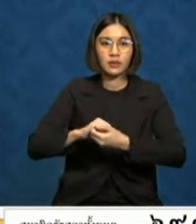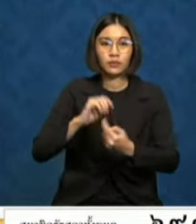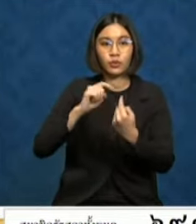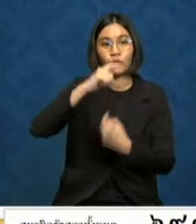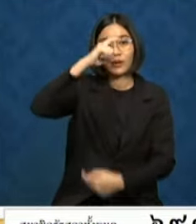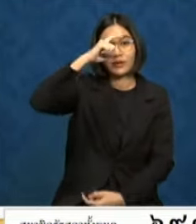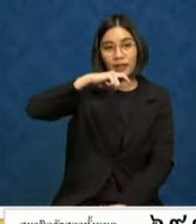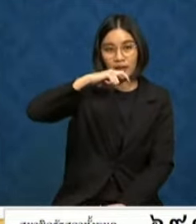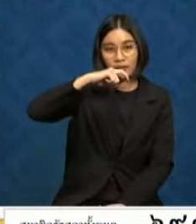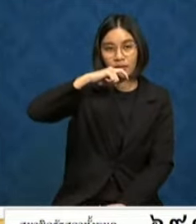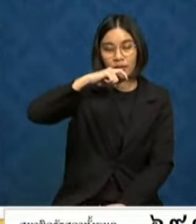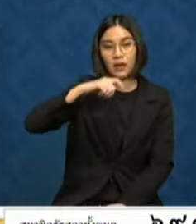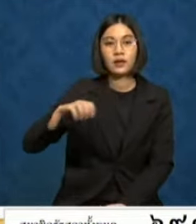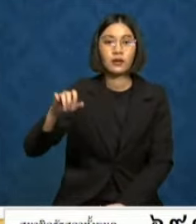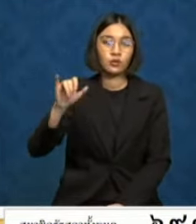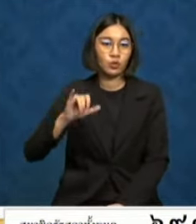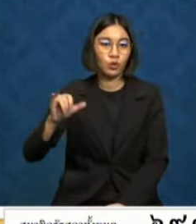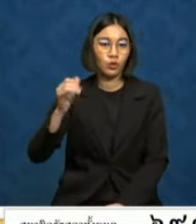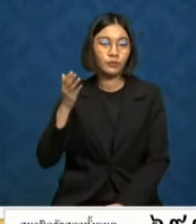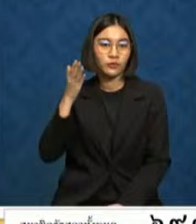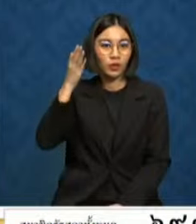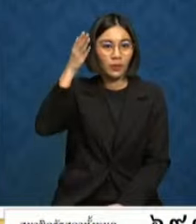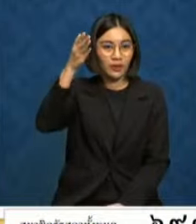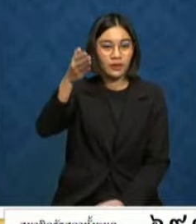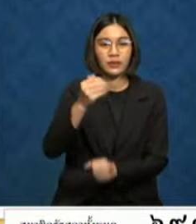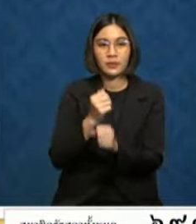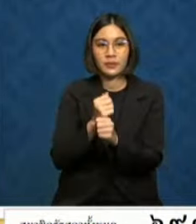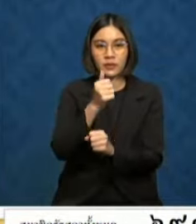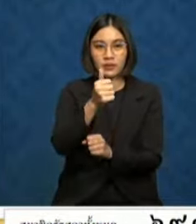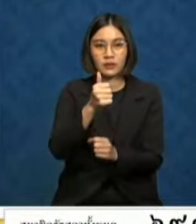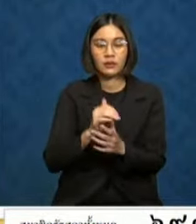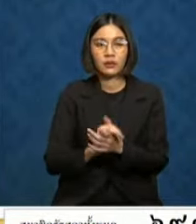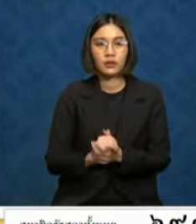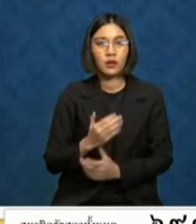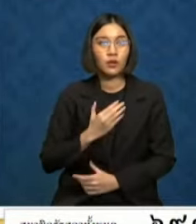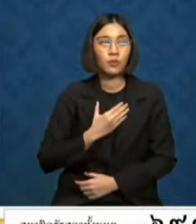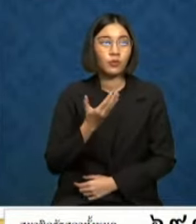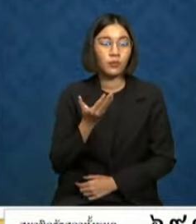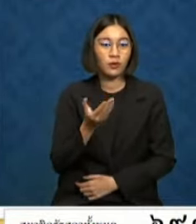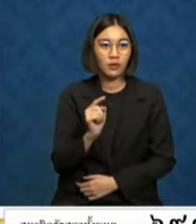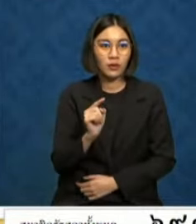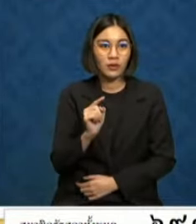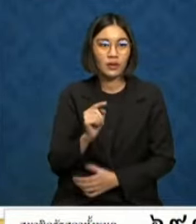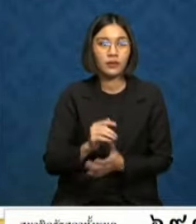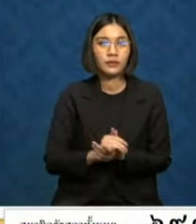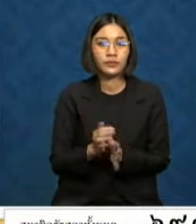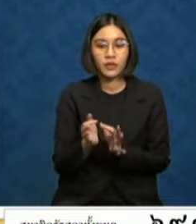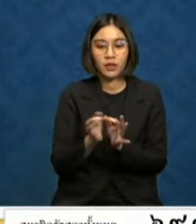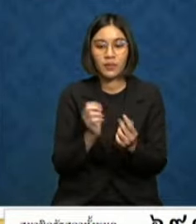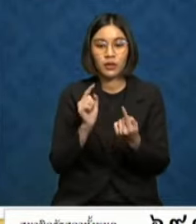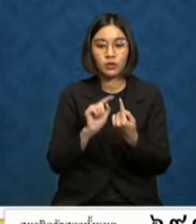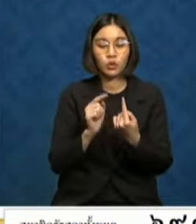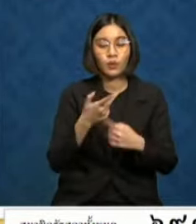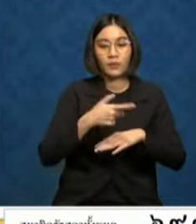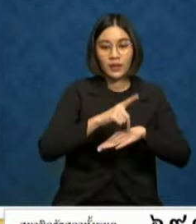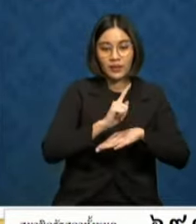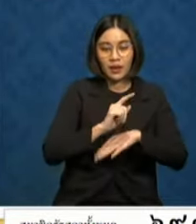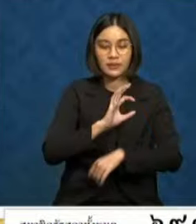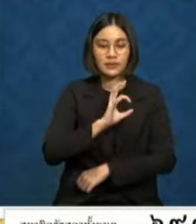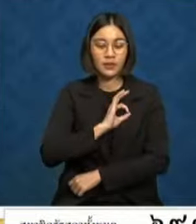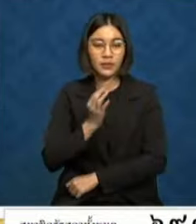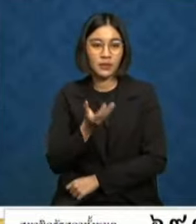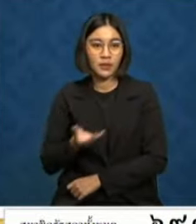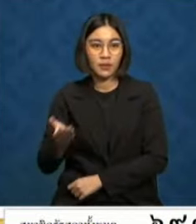ประเทศไทยกับสหภาพยุโรปต่อไปในอนาคตผมขออนุญาตกราบเรียนท่านประธานและสมาชิกผู้ทรงเกียรติทุกท่